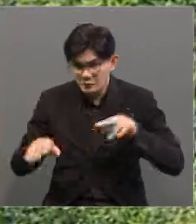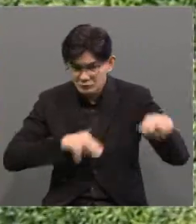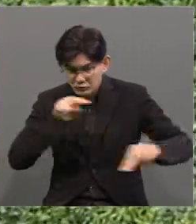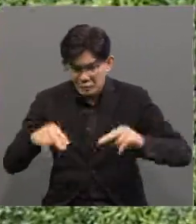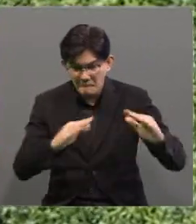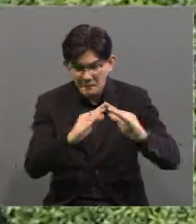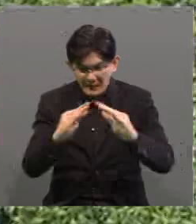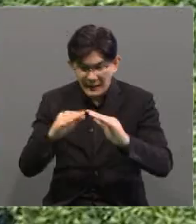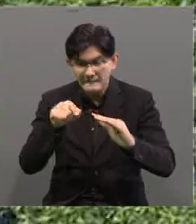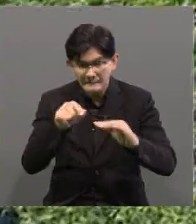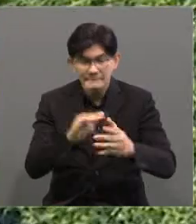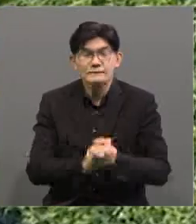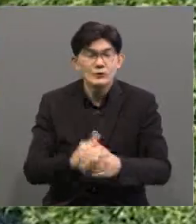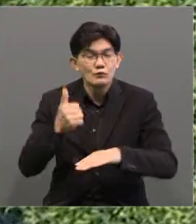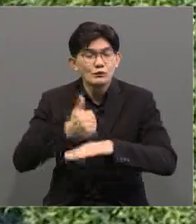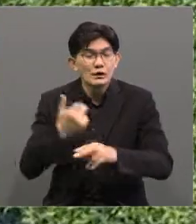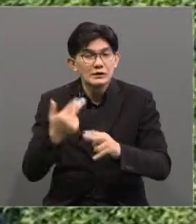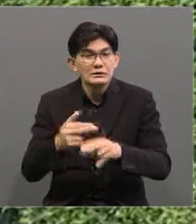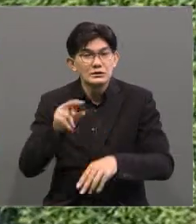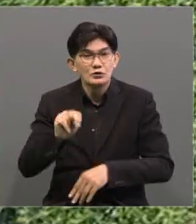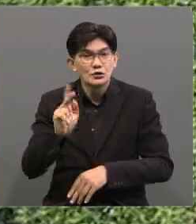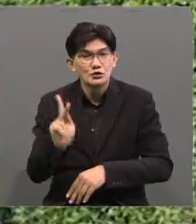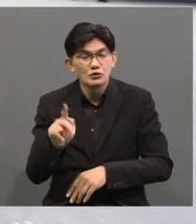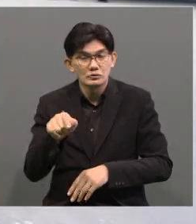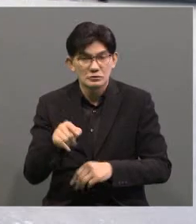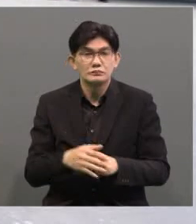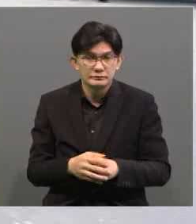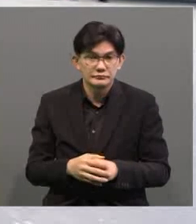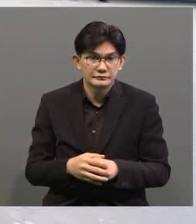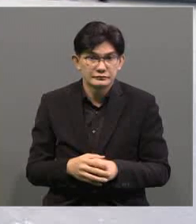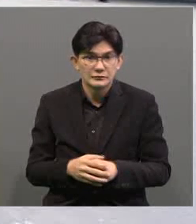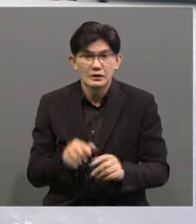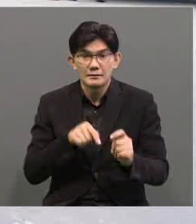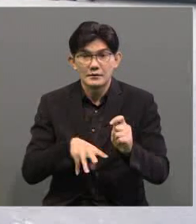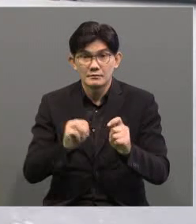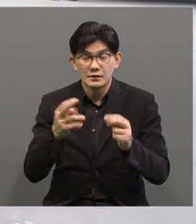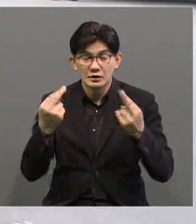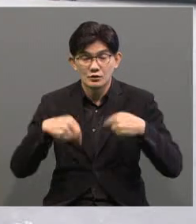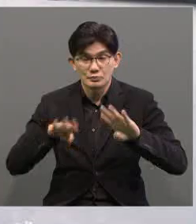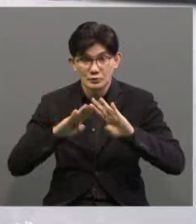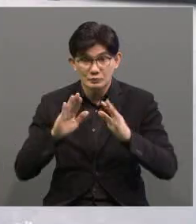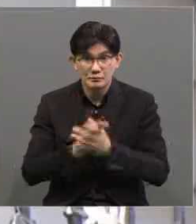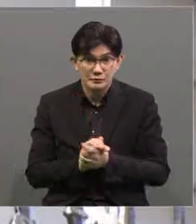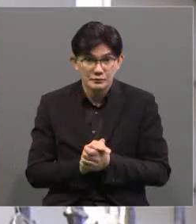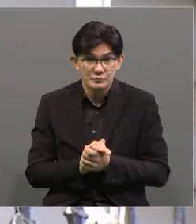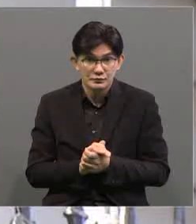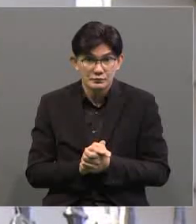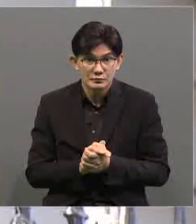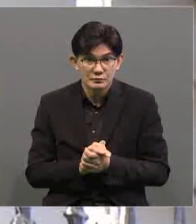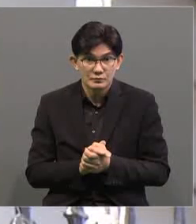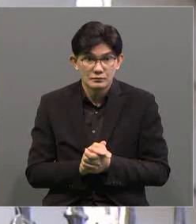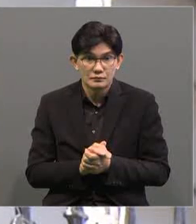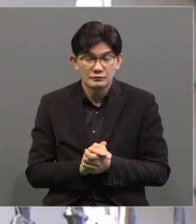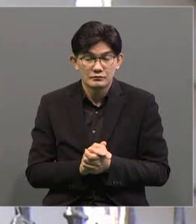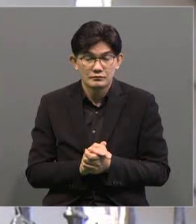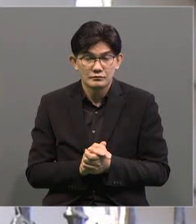ค้นบ้านของนายประวินหรือว่ากำนันนกซึ่งตั้งอยู่ที่บ้านดงยางตำบลตะกล้องอำเภอเมืองนครปฐมขออภัยค่ะอยู่ที่บ้านด